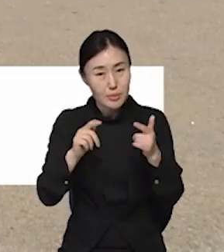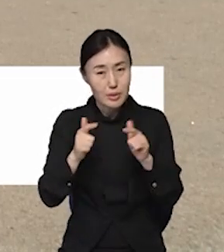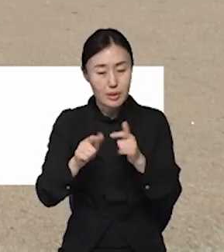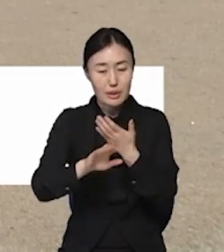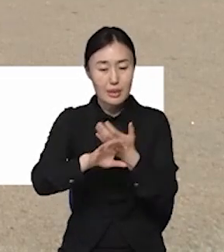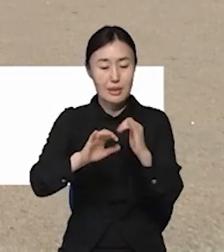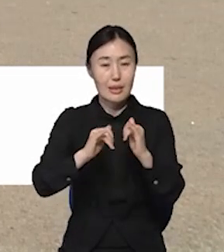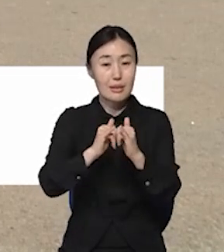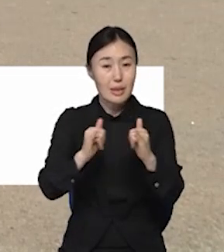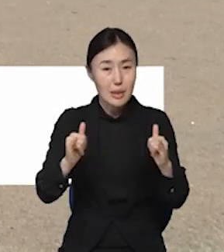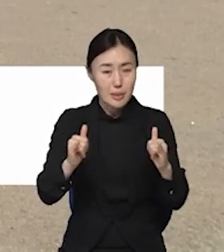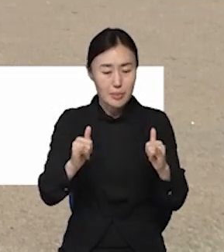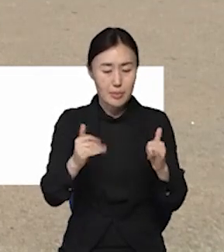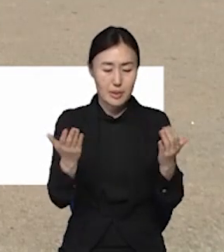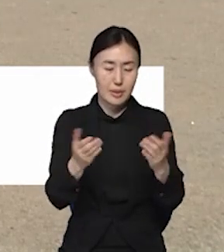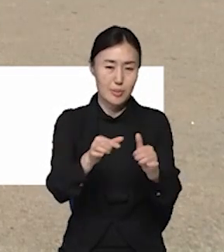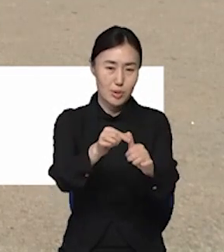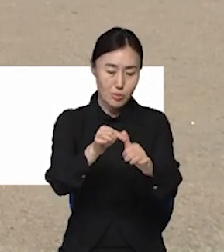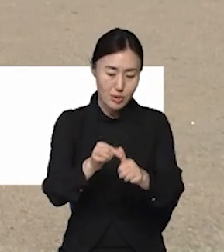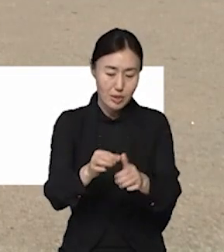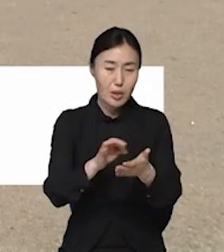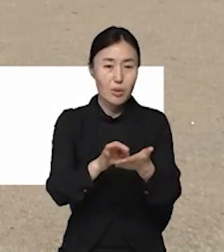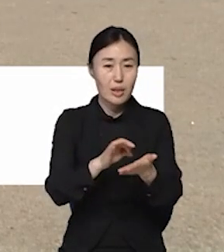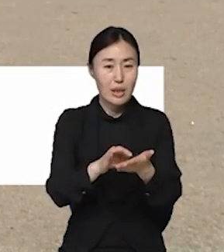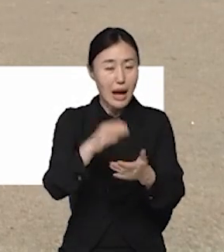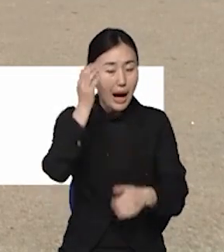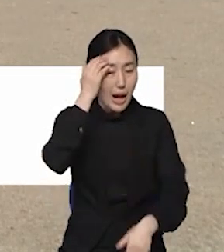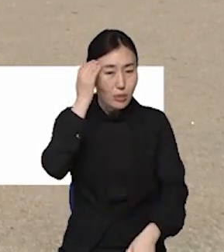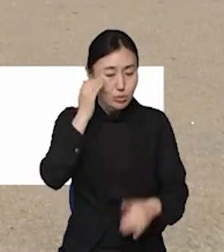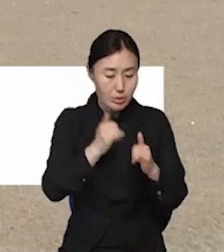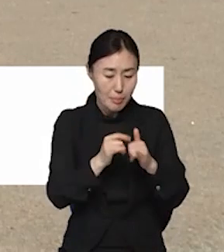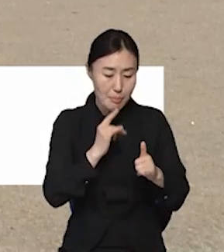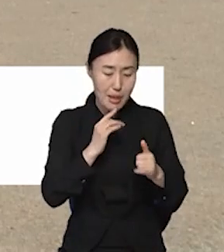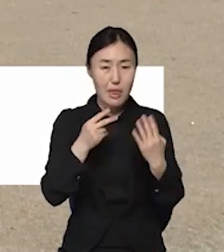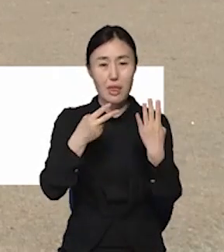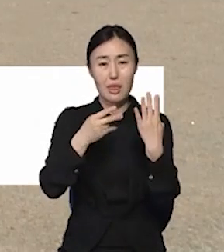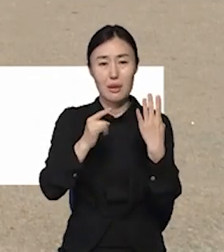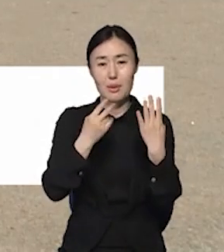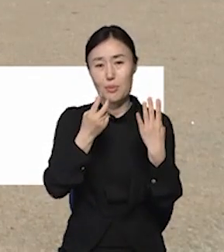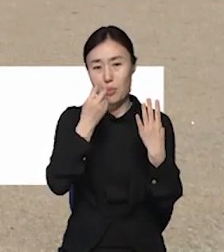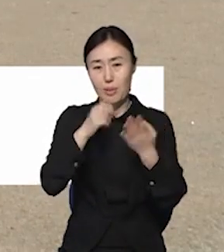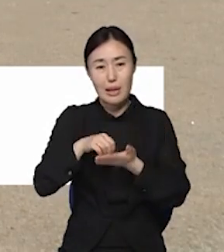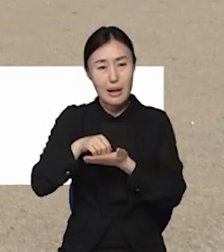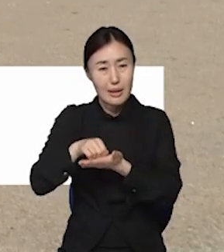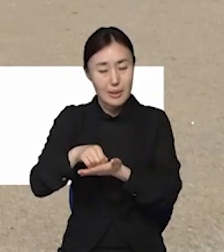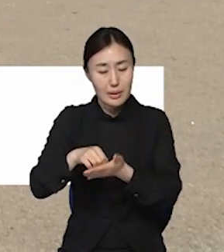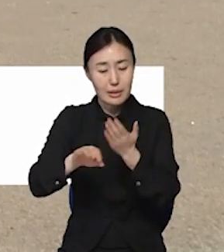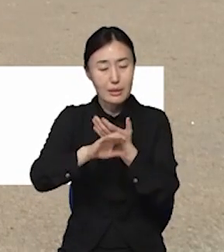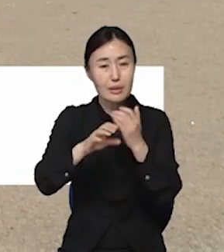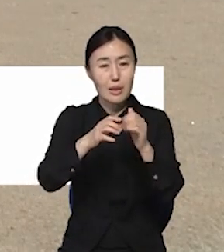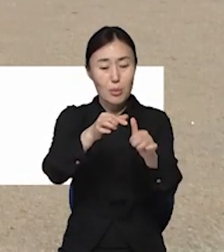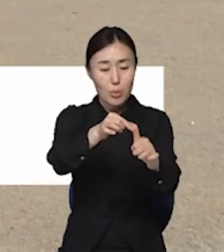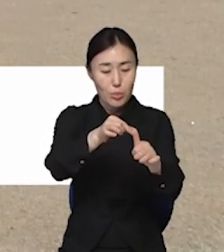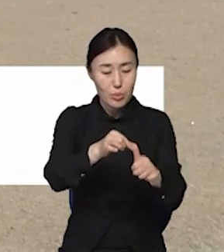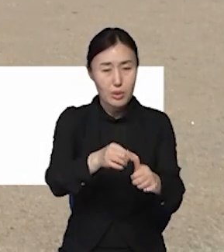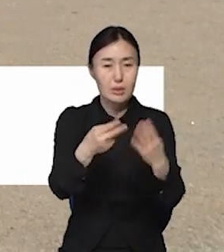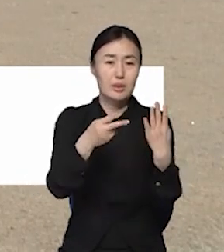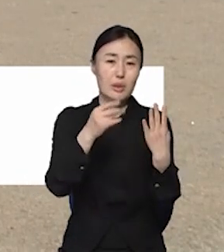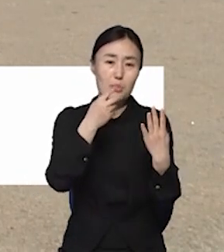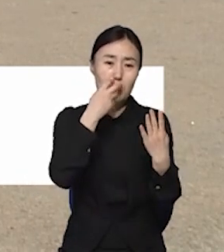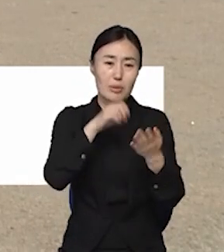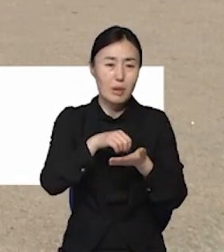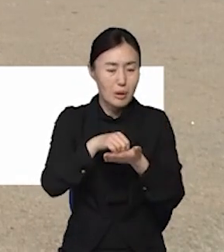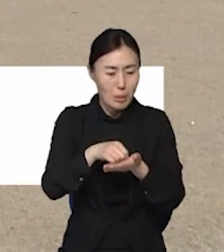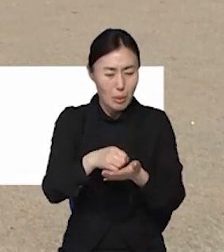외국인 근로자 위주로 되어 있고 우리 내국인만이 4대 보험에 가입되어 외국인들 같은 경우는 4대 보험을